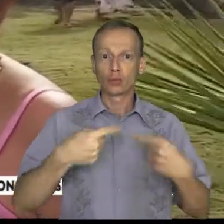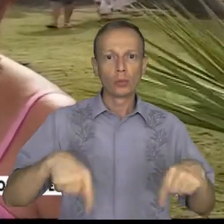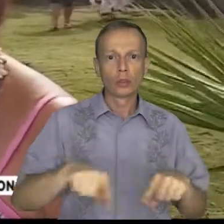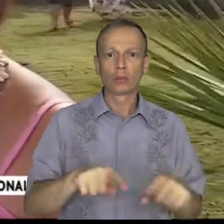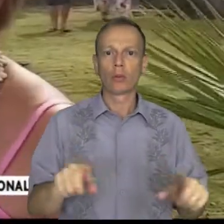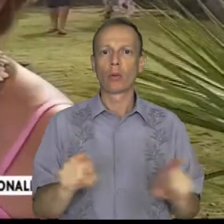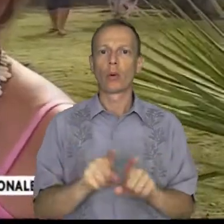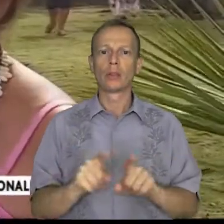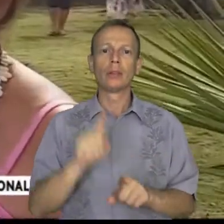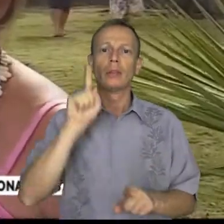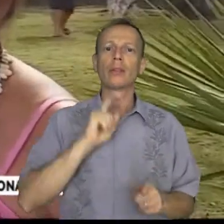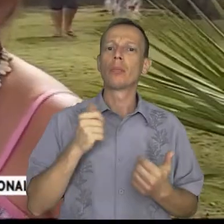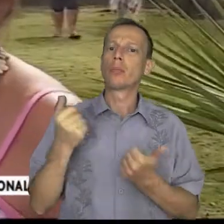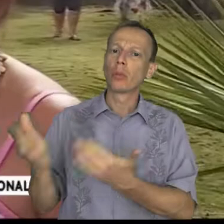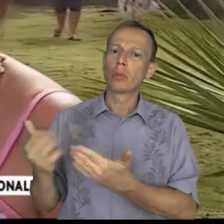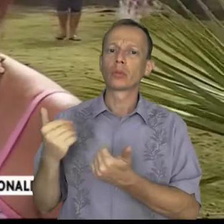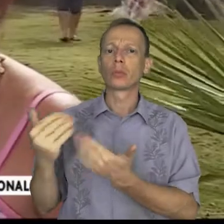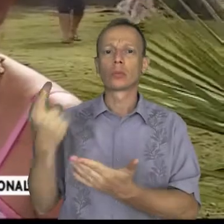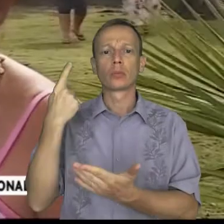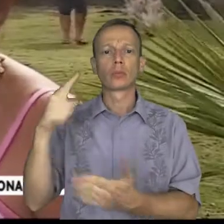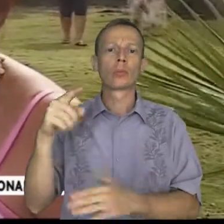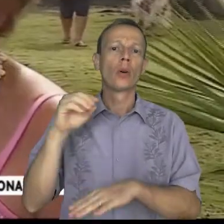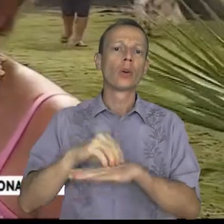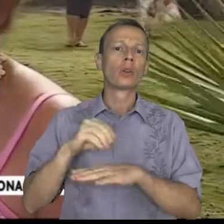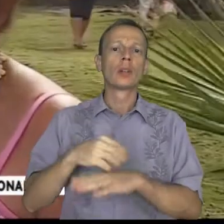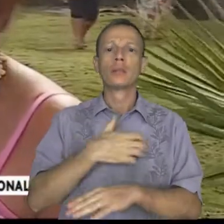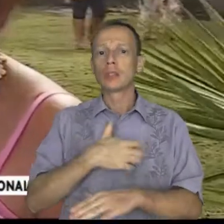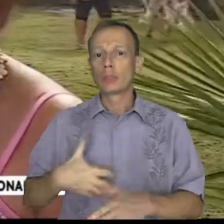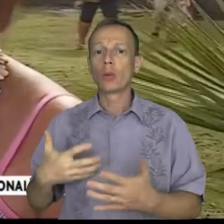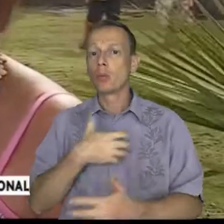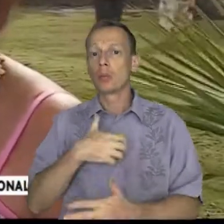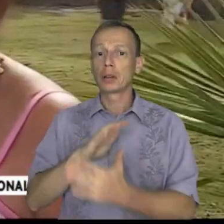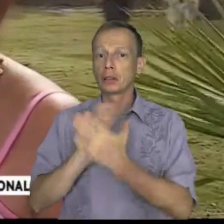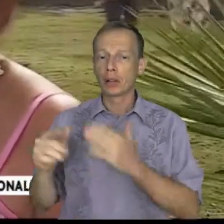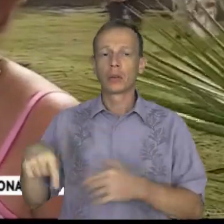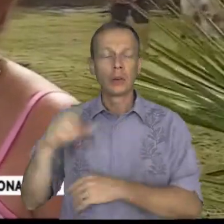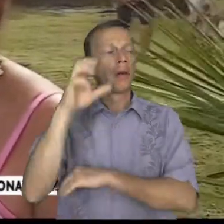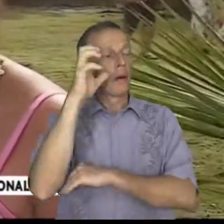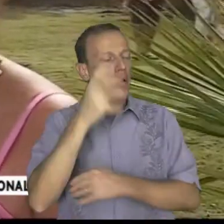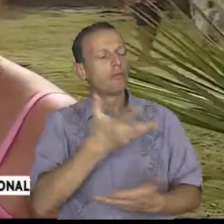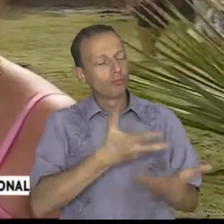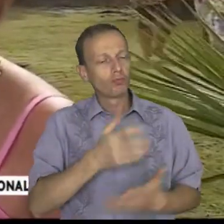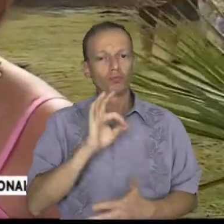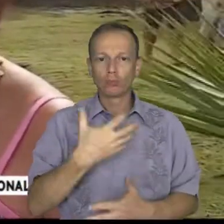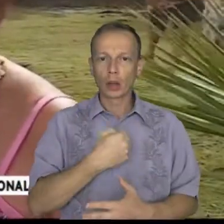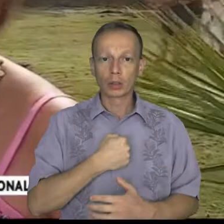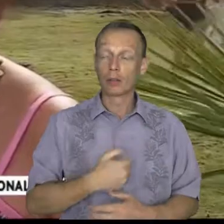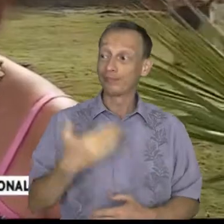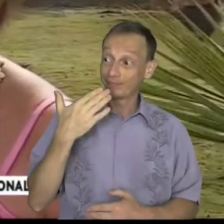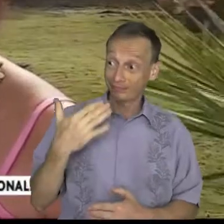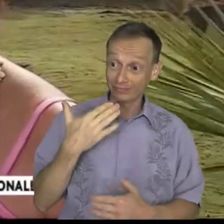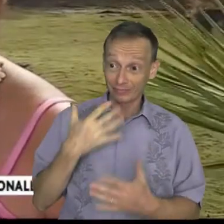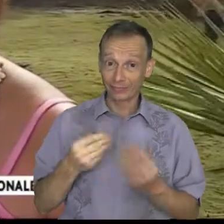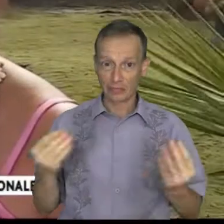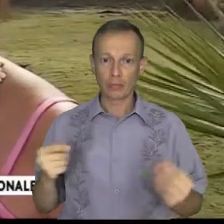Elles président des commissions d'ailleurs. Et puis, toutes les propositions qu'elles font au conseil municipal ou à Tavana, on